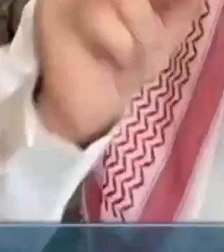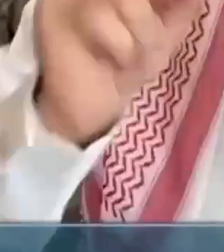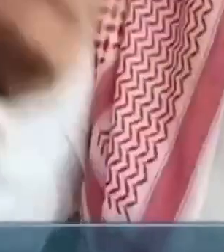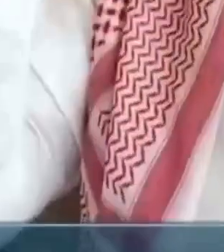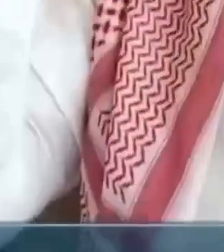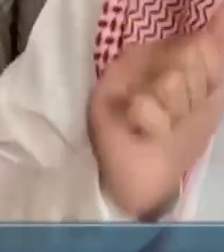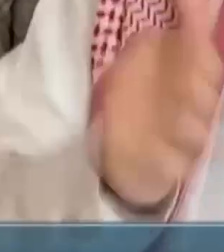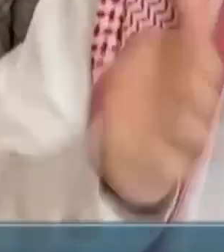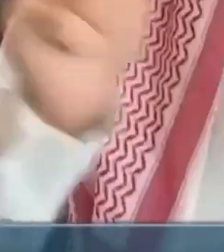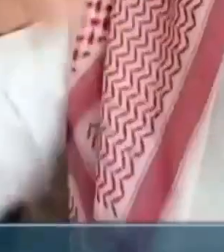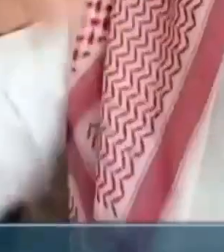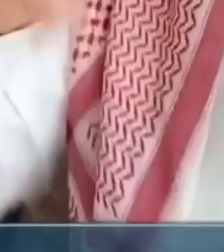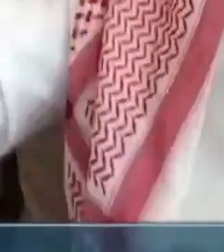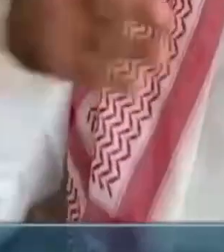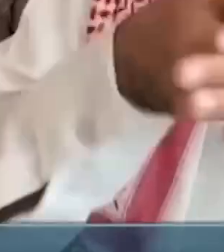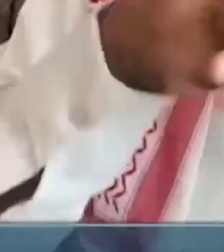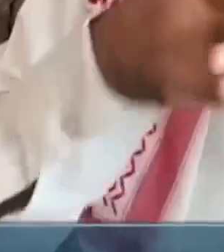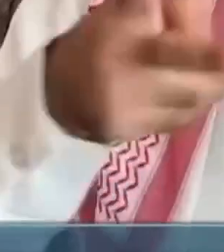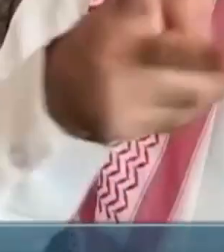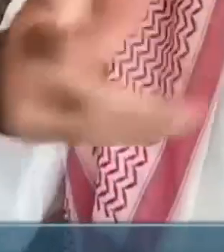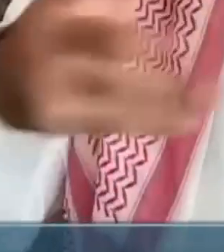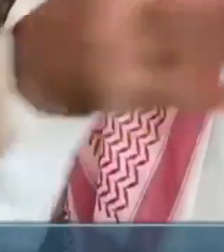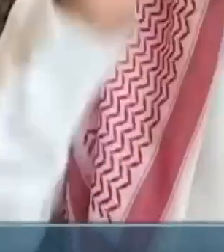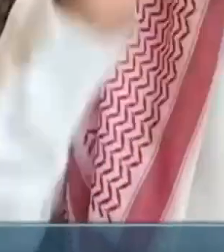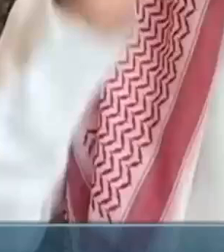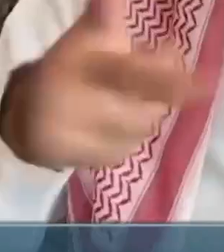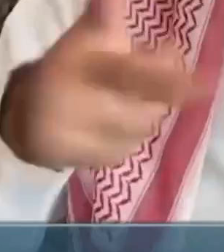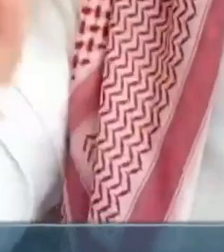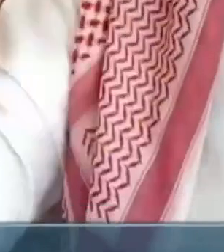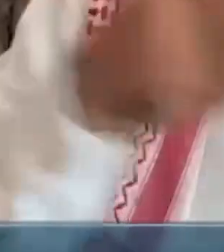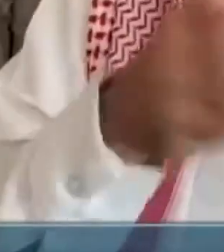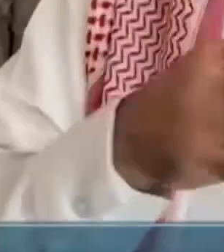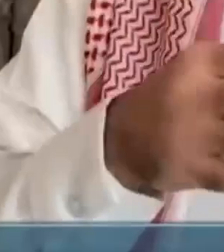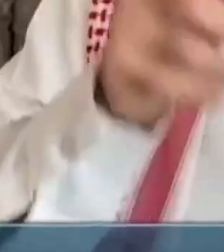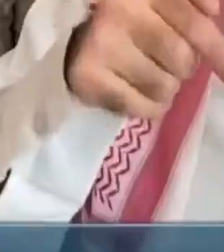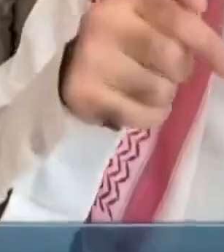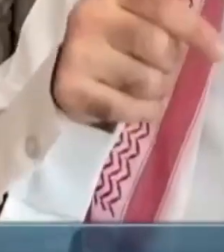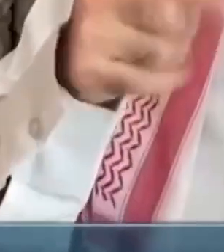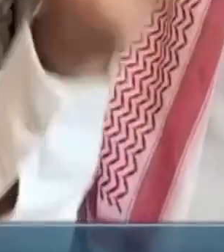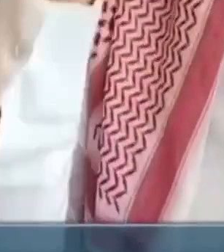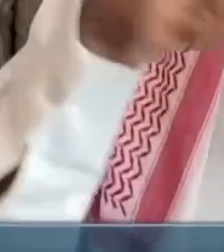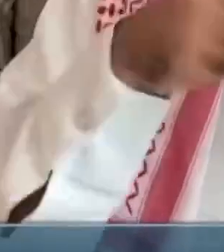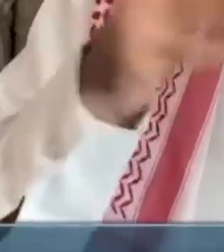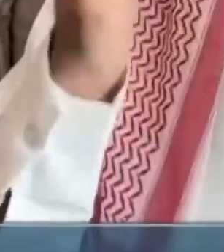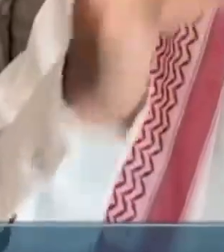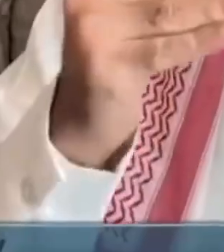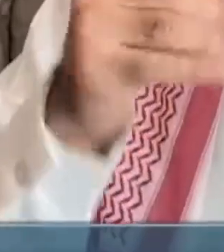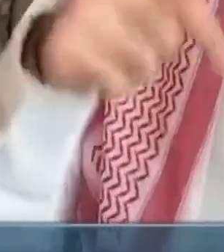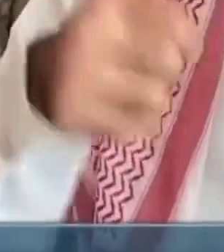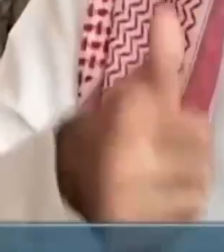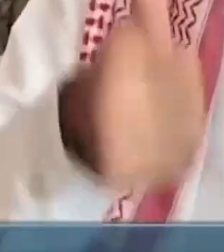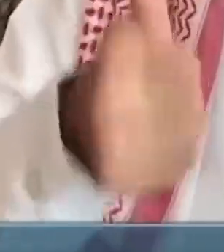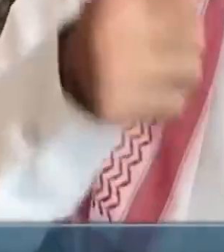الامير محمد بن سلمان يعني الحمد لله انطلقنا انطلاقه سريعه مختلفه تماما الان في الجامعات هناك طلاب